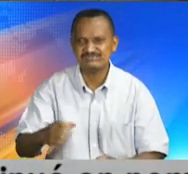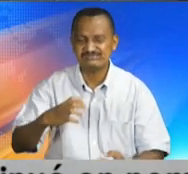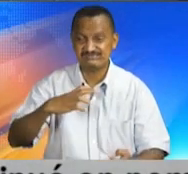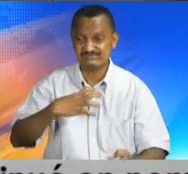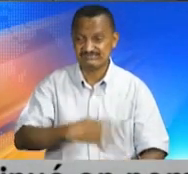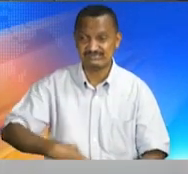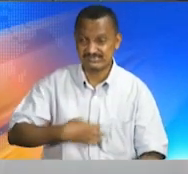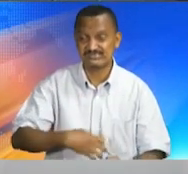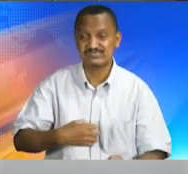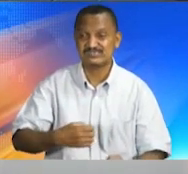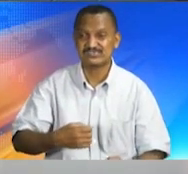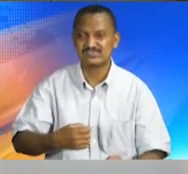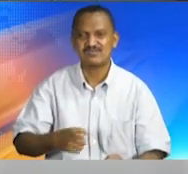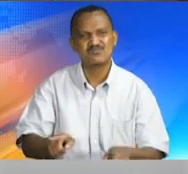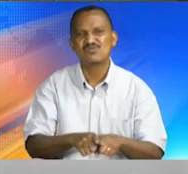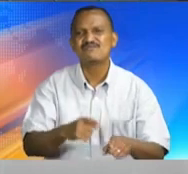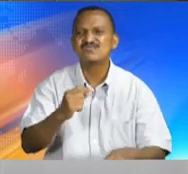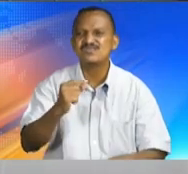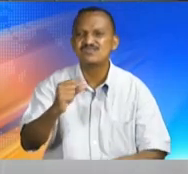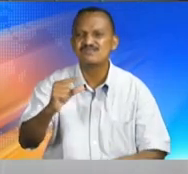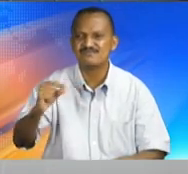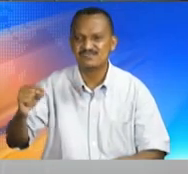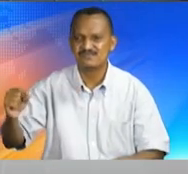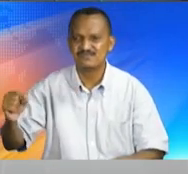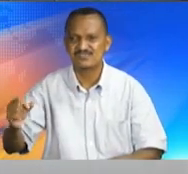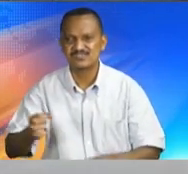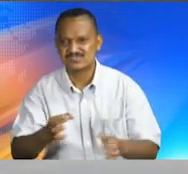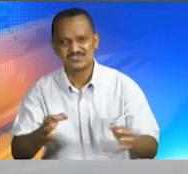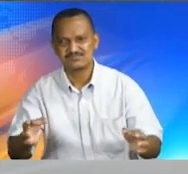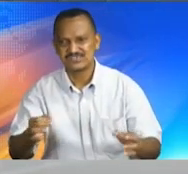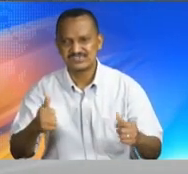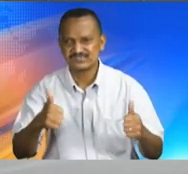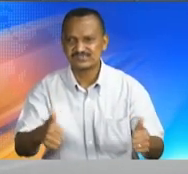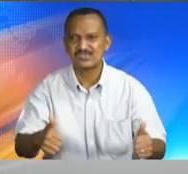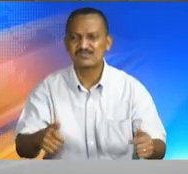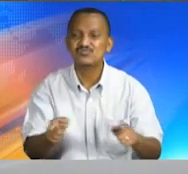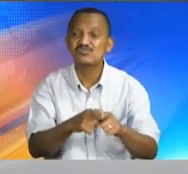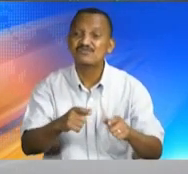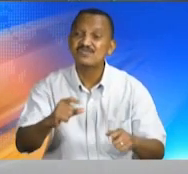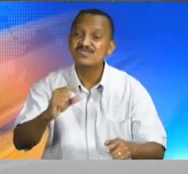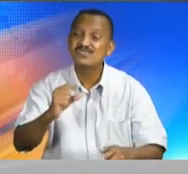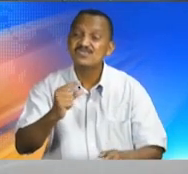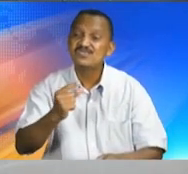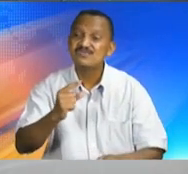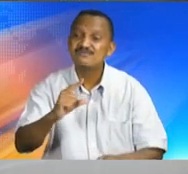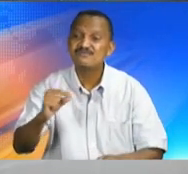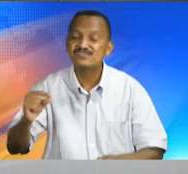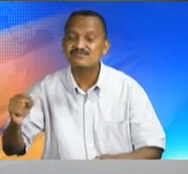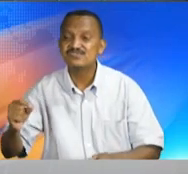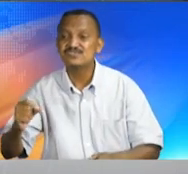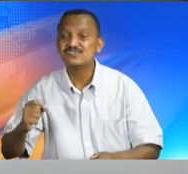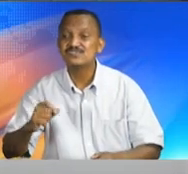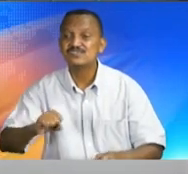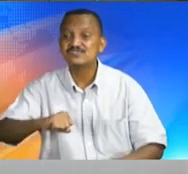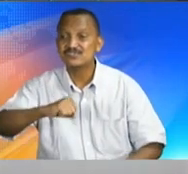vitsy ilay Tantely amin'izao dia sarotra be nahitanao an'ilay Tantely pura ohatr'izao. Ndehandeha kely izy izany izao amin'izao amin'ilay misy an'ilay aretina dia mitady